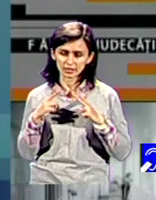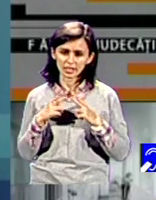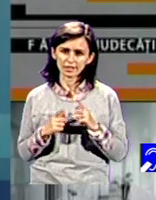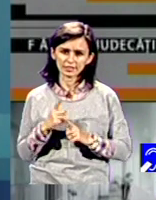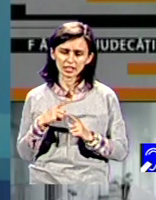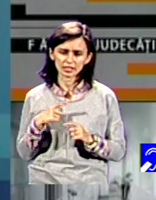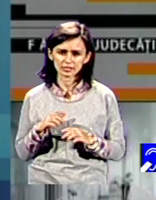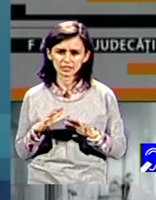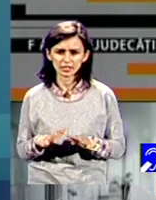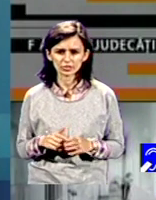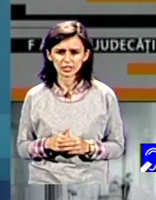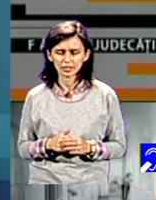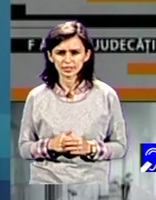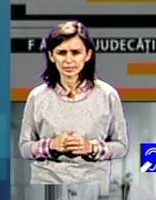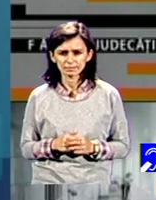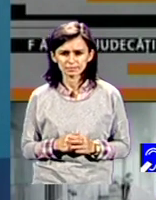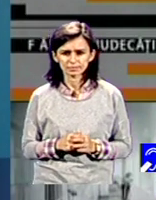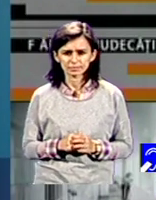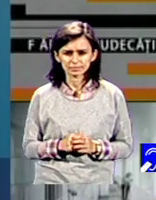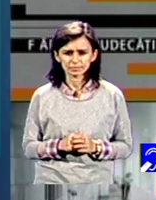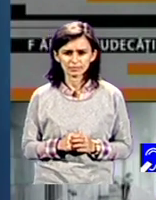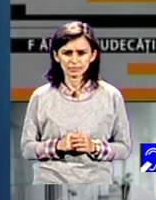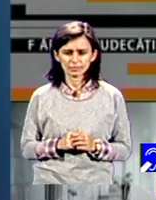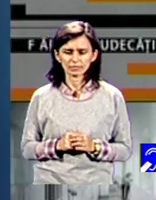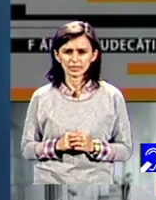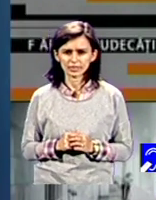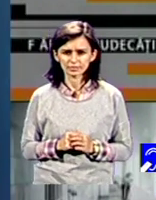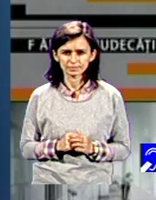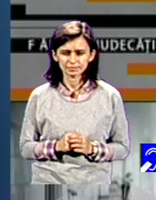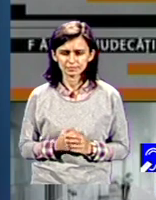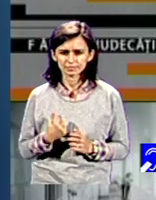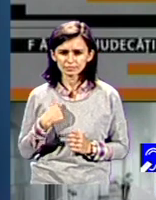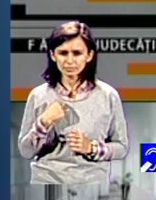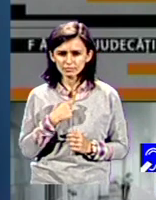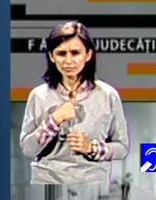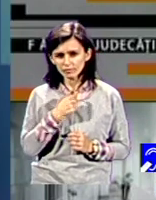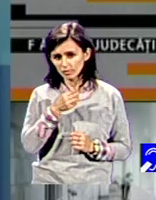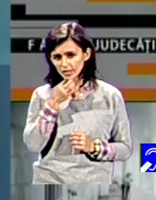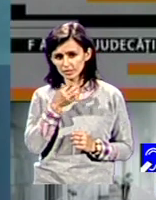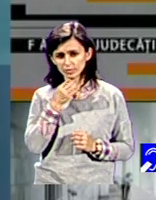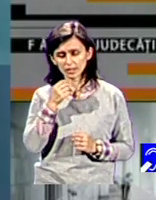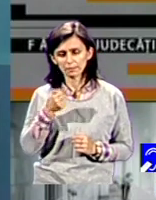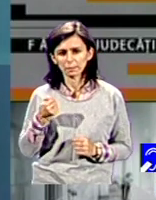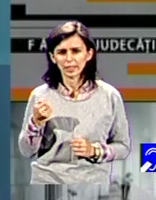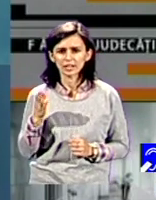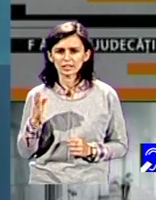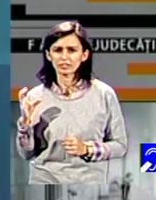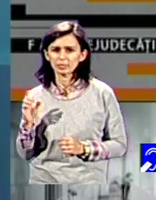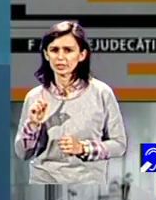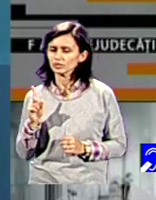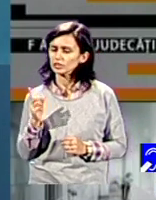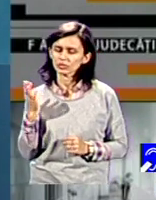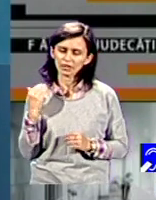domnilor să spunem de fiecare dată nimic noi fără noi nu Atât îți pot spune știu sigur că Alfabetul nu a fost